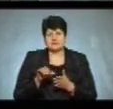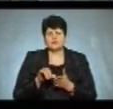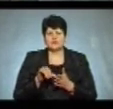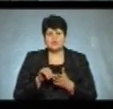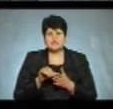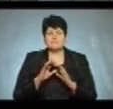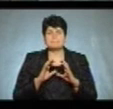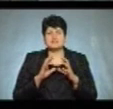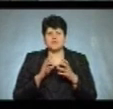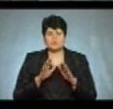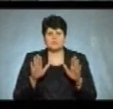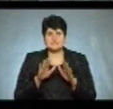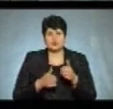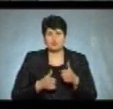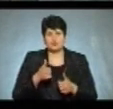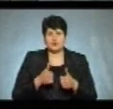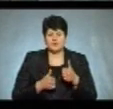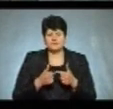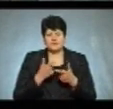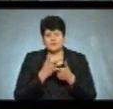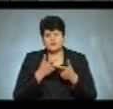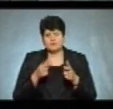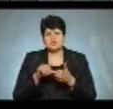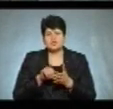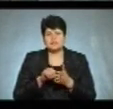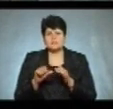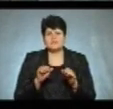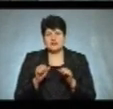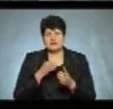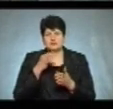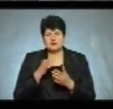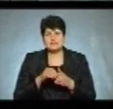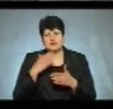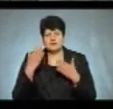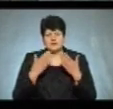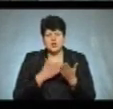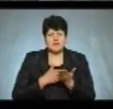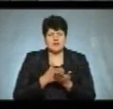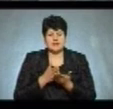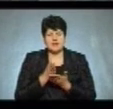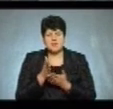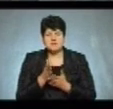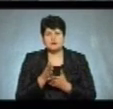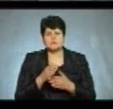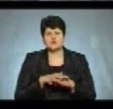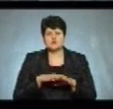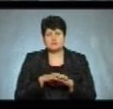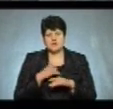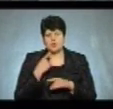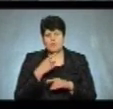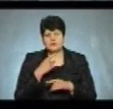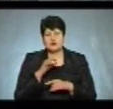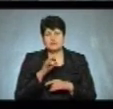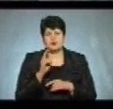участі в міжнародному пісенному конкурсі, повідомила член правління, відповідальна за розважальний напрям суспільного мовлення Олександра